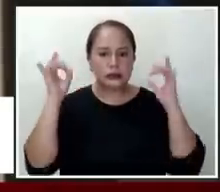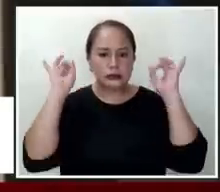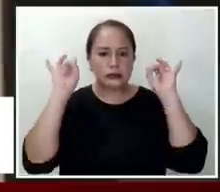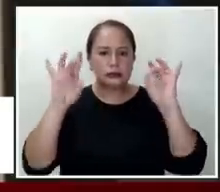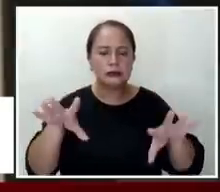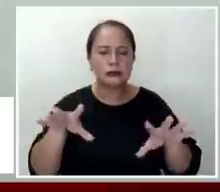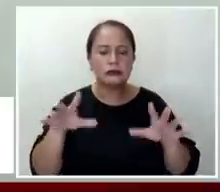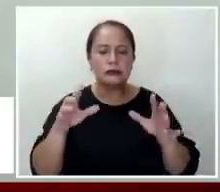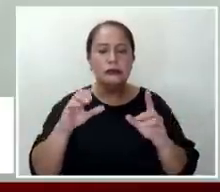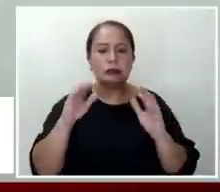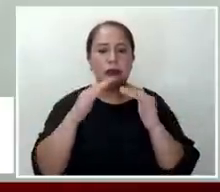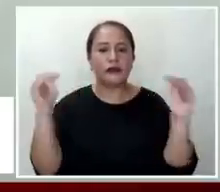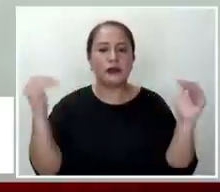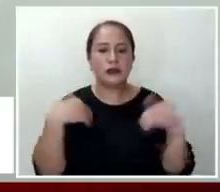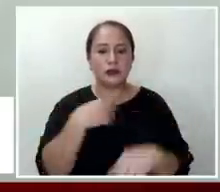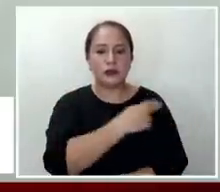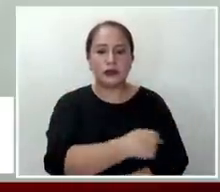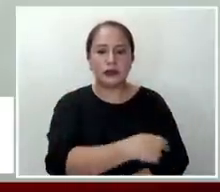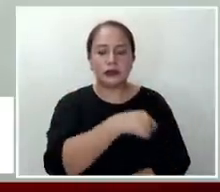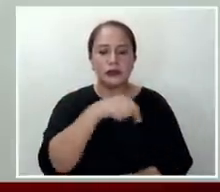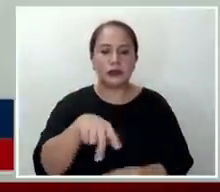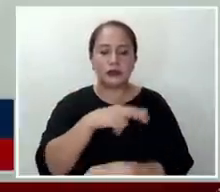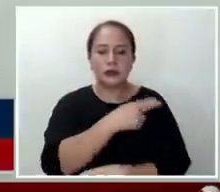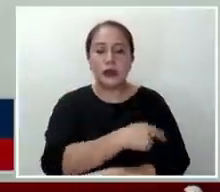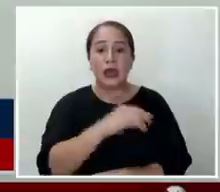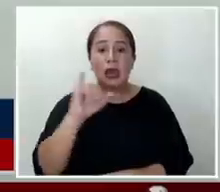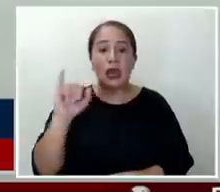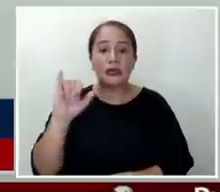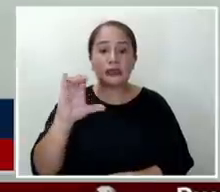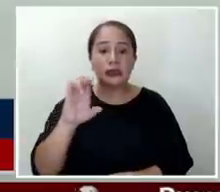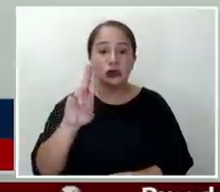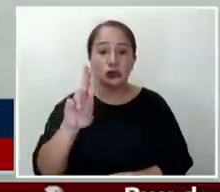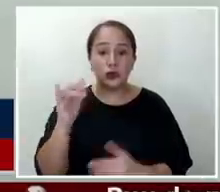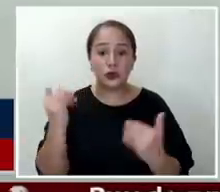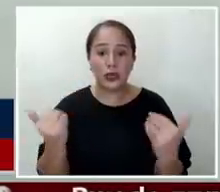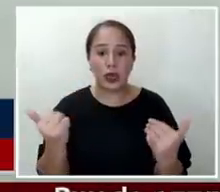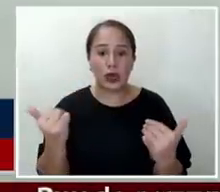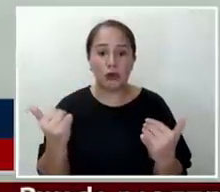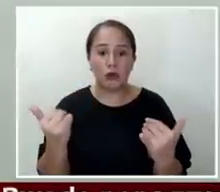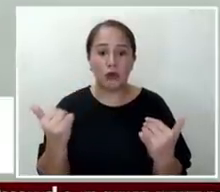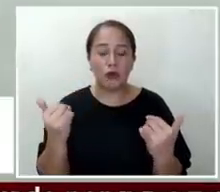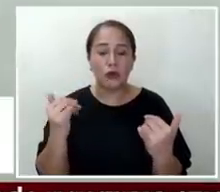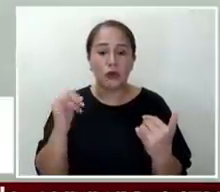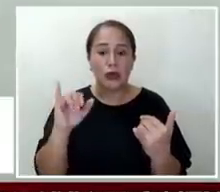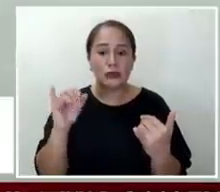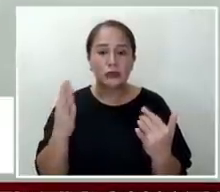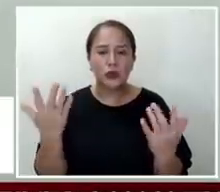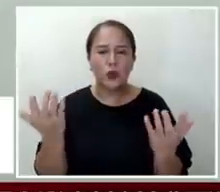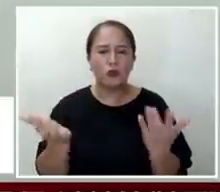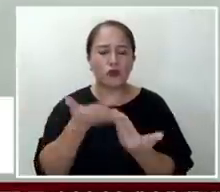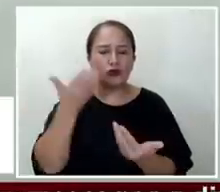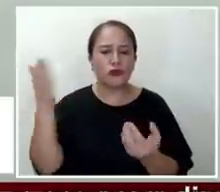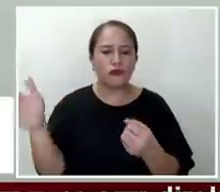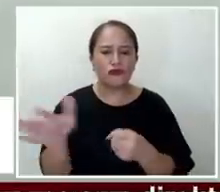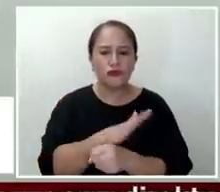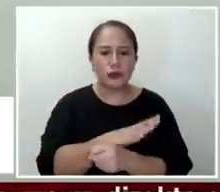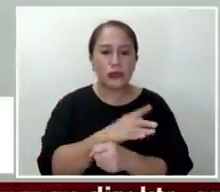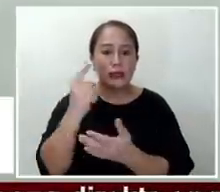kanilang probinsya. Ang ating pong ICU bed ngayon, halos puno na. Noong isang linggo